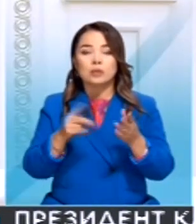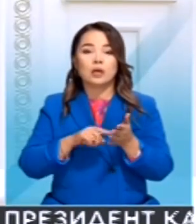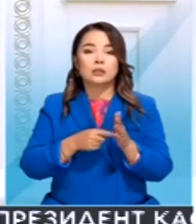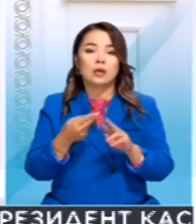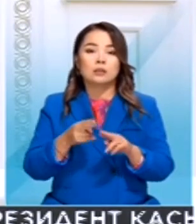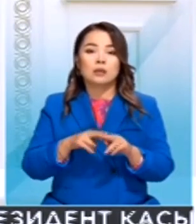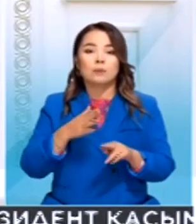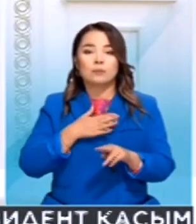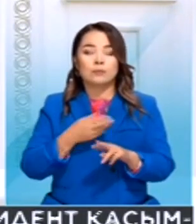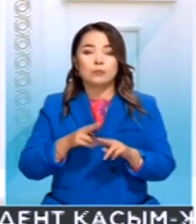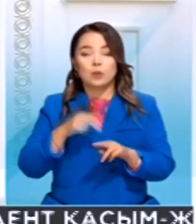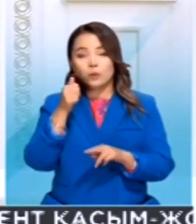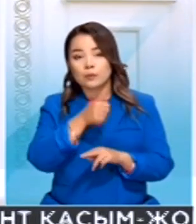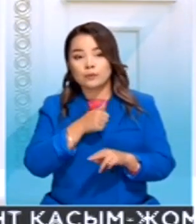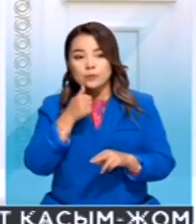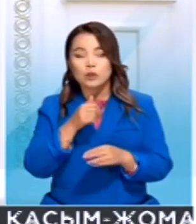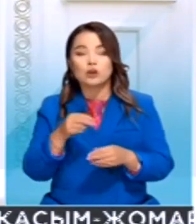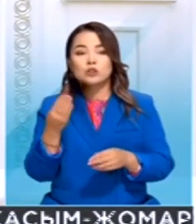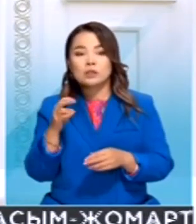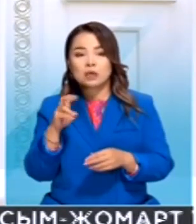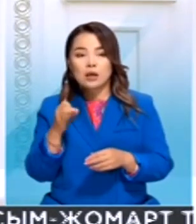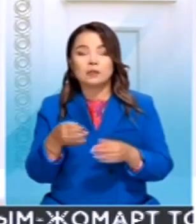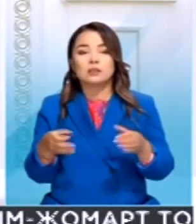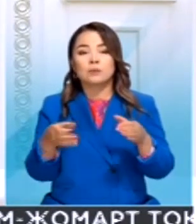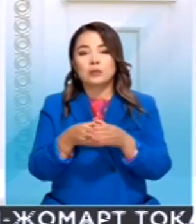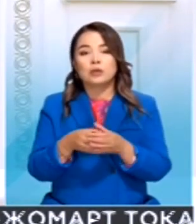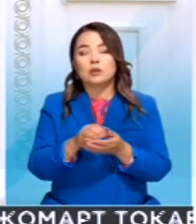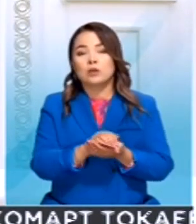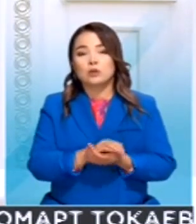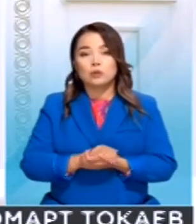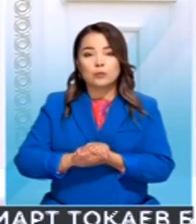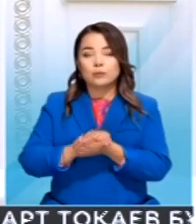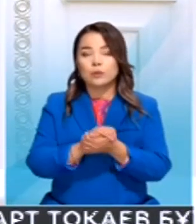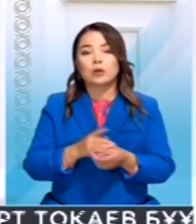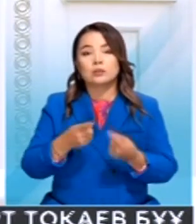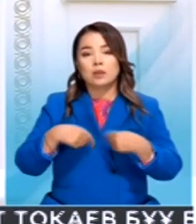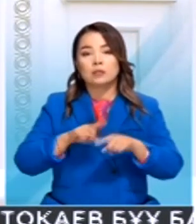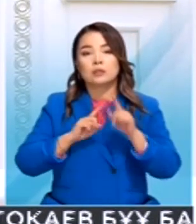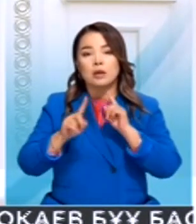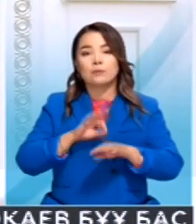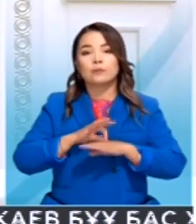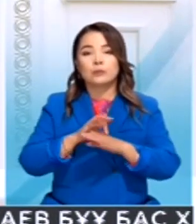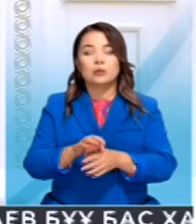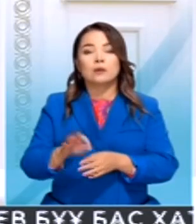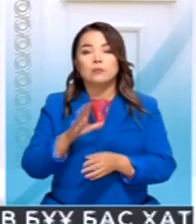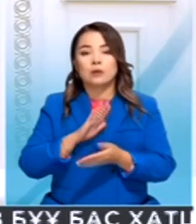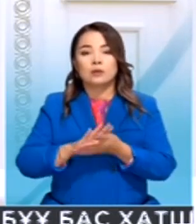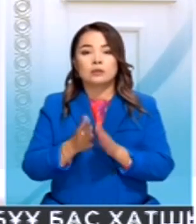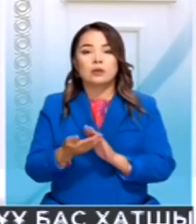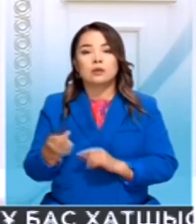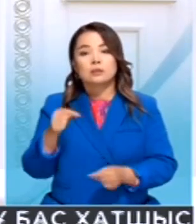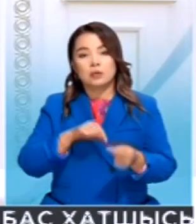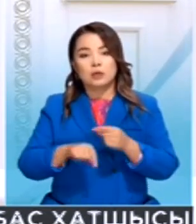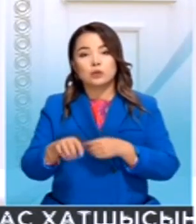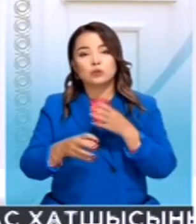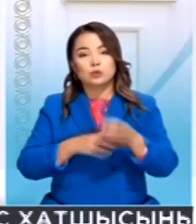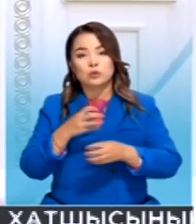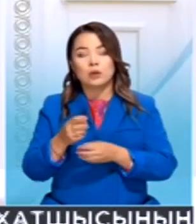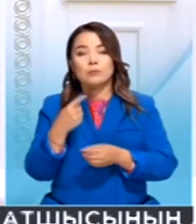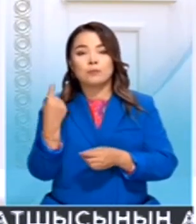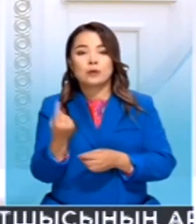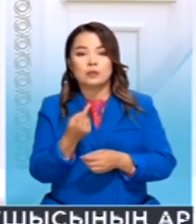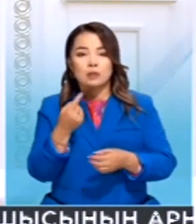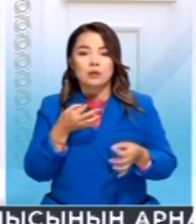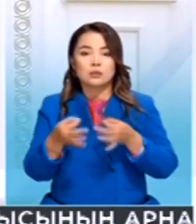мақсатта мен биылғы Шанхай ынтымақтастығы ұйымы саммитінде әділетті әлем мен келісімді жақтайтын дүниежүзілік бірлік туралы